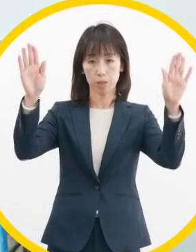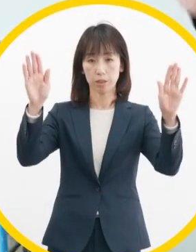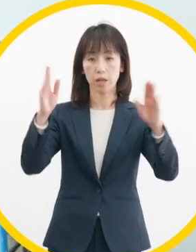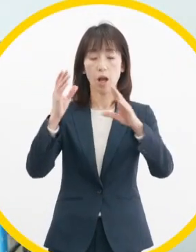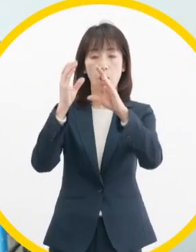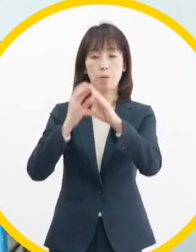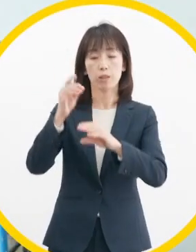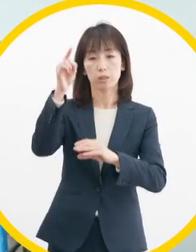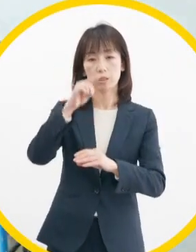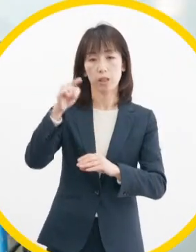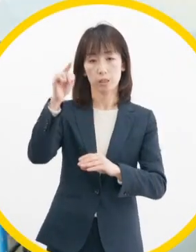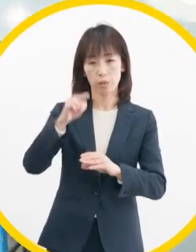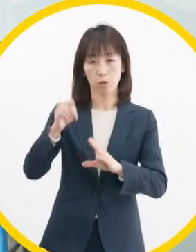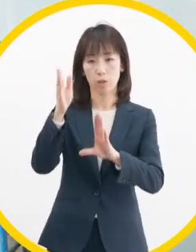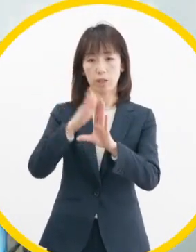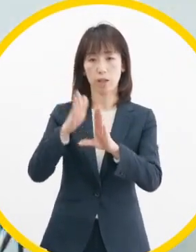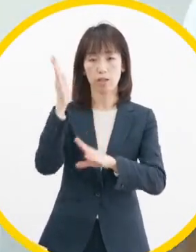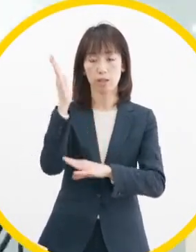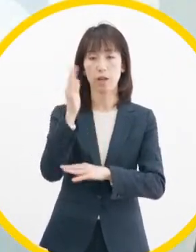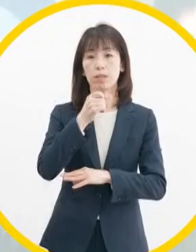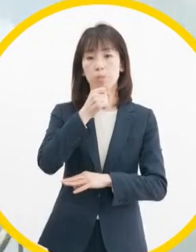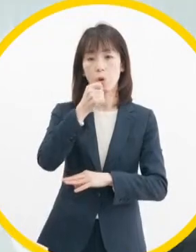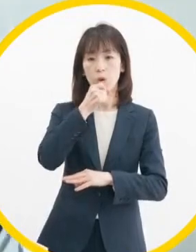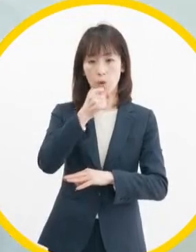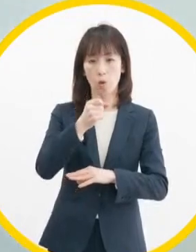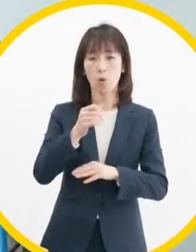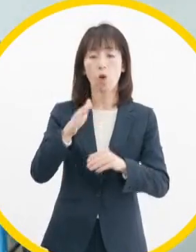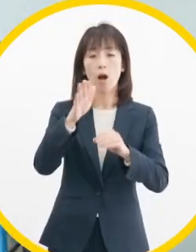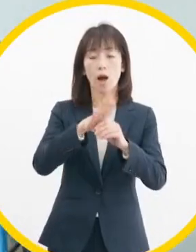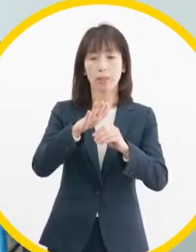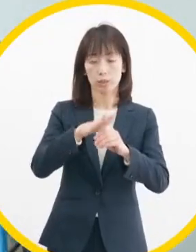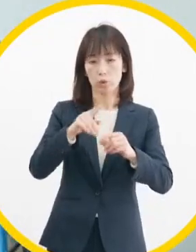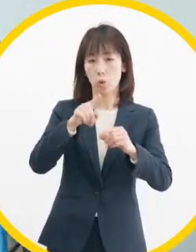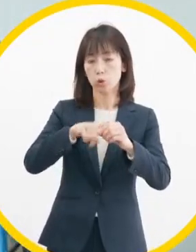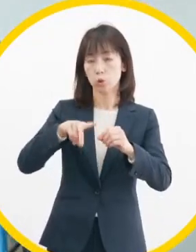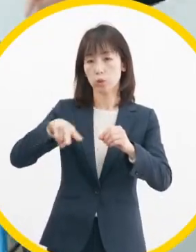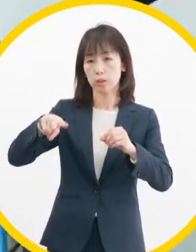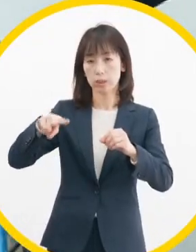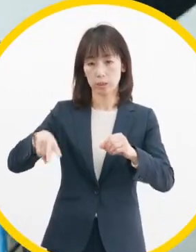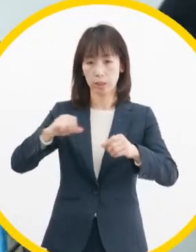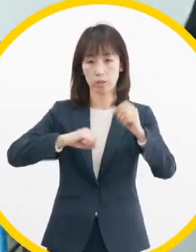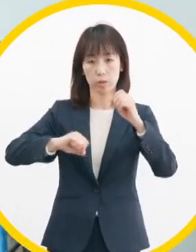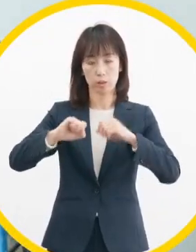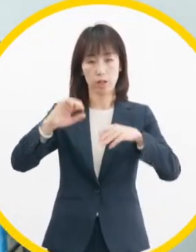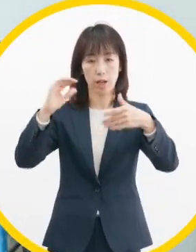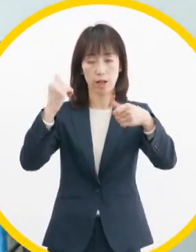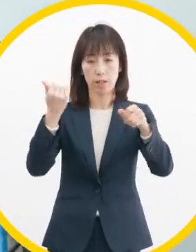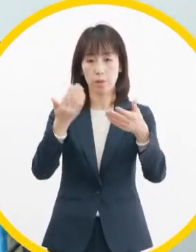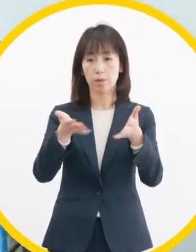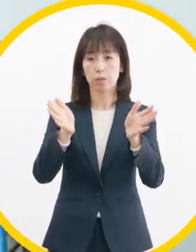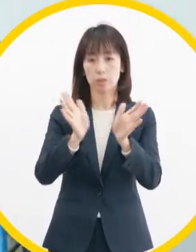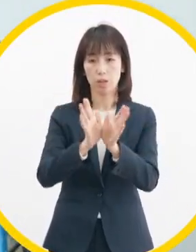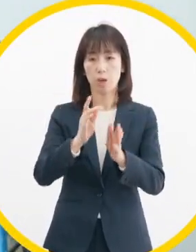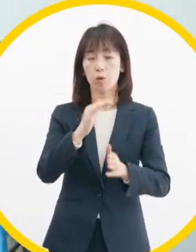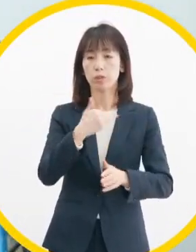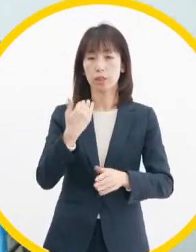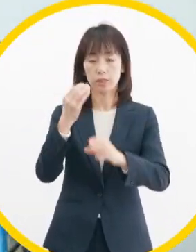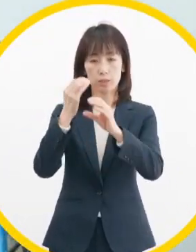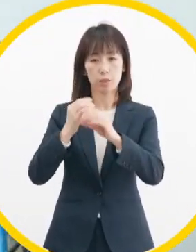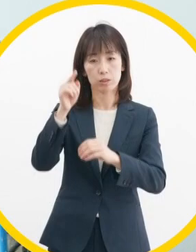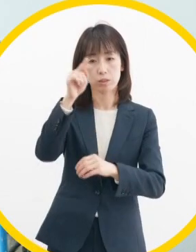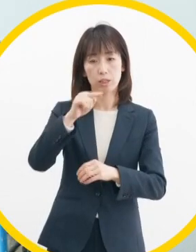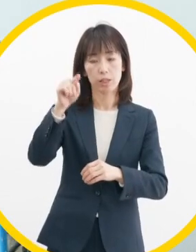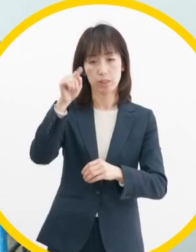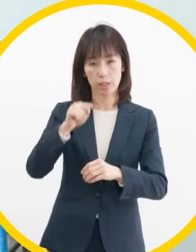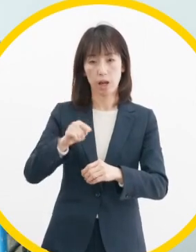始まりました祭りナインの県政リポート。 愛知を中心に活動しているエンターテインメント集団僕たち祭りナイン